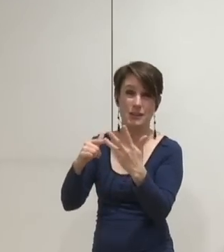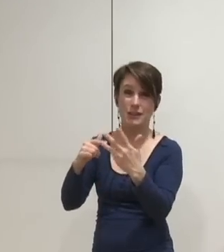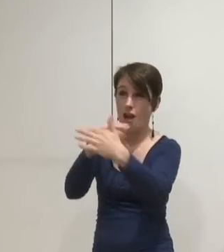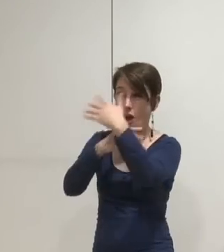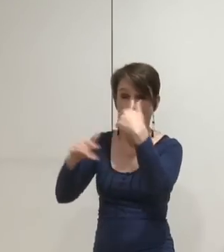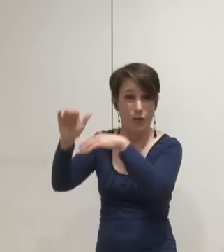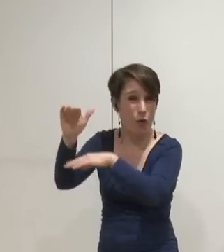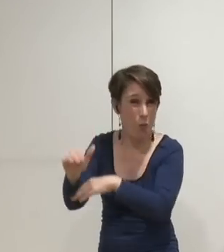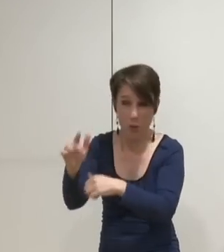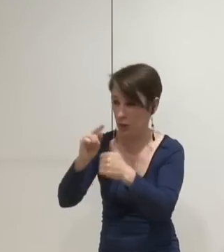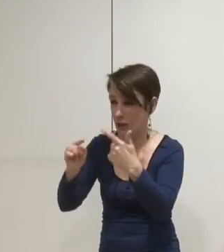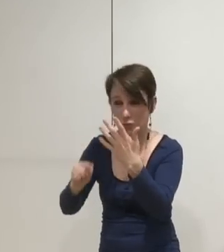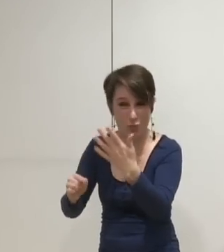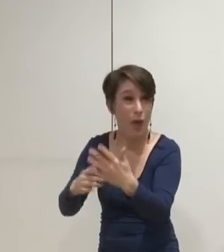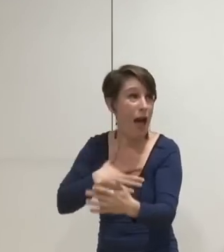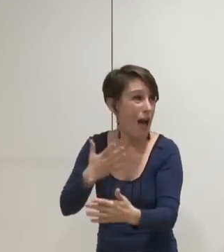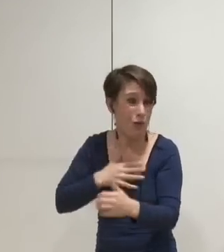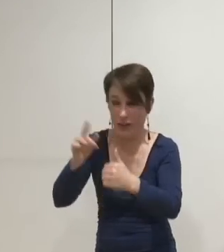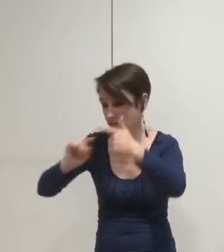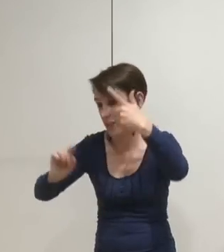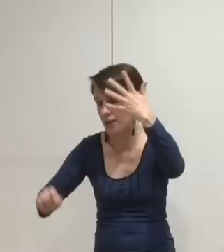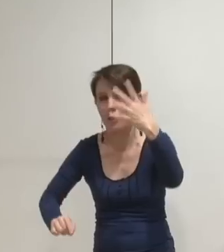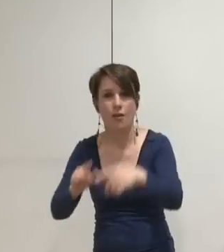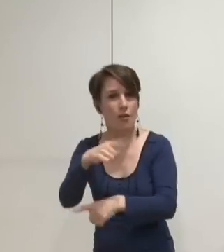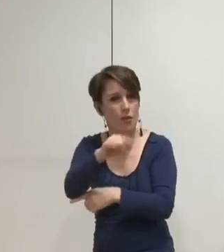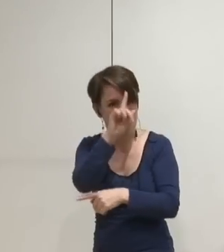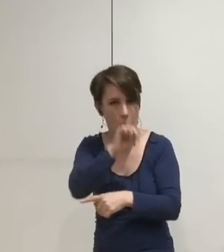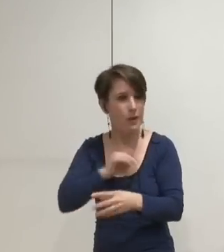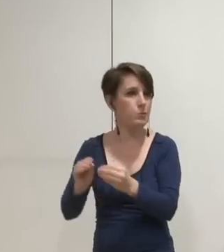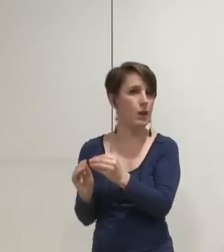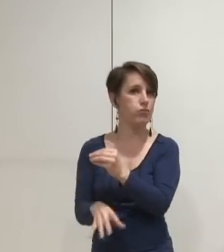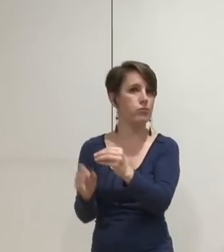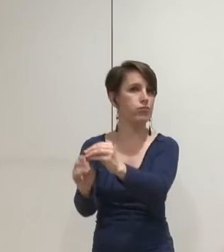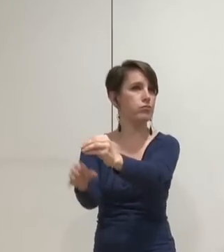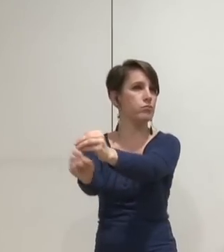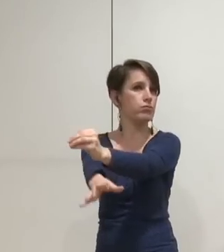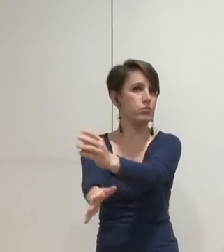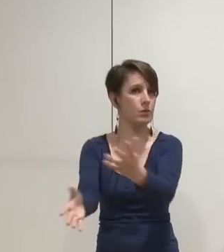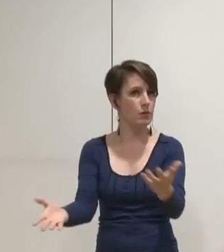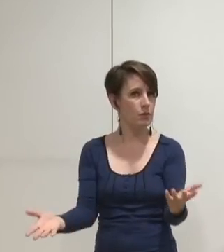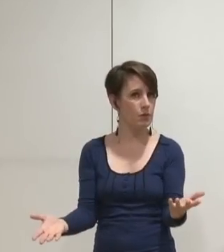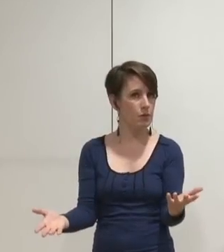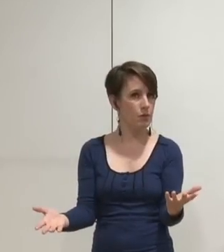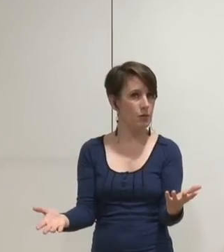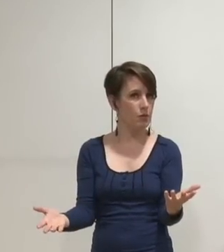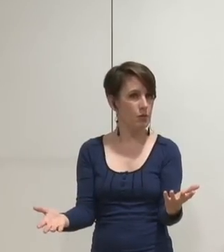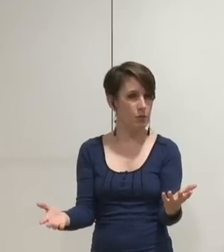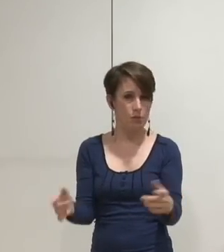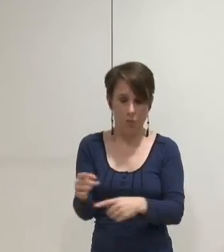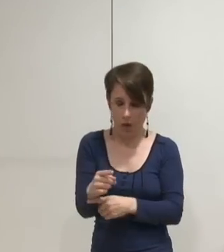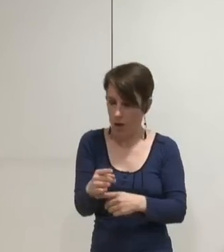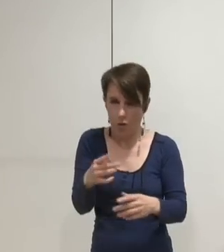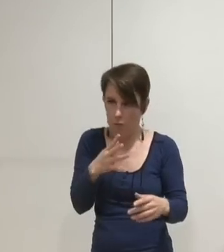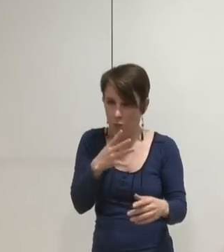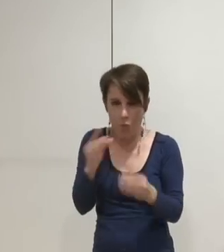cela été dit tout tout élément qui devrait être pris en compte au détriment de toute offre concurrente sans